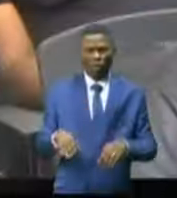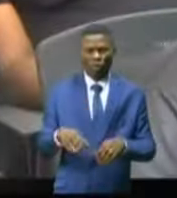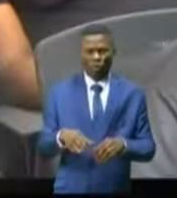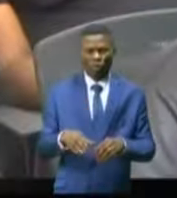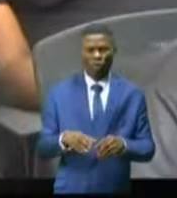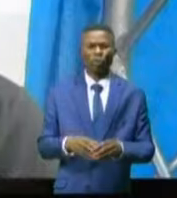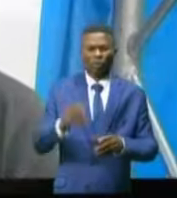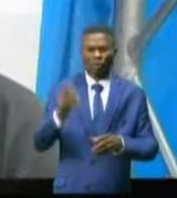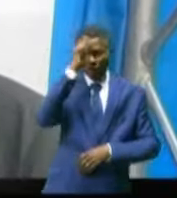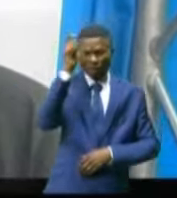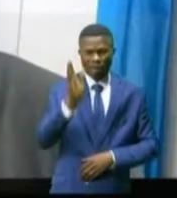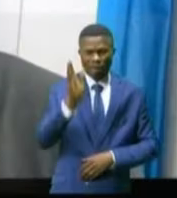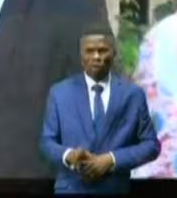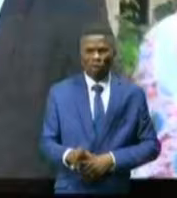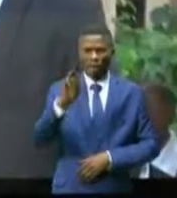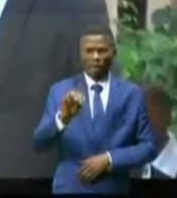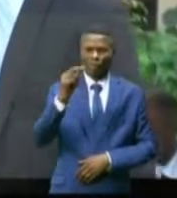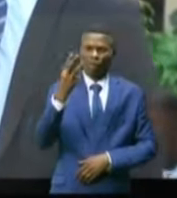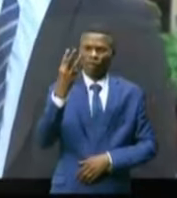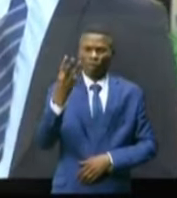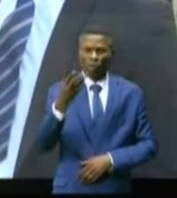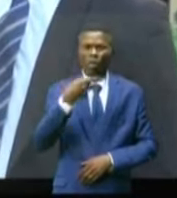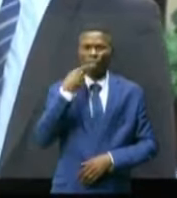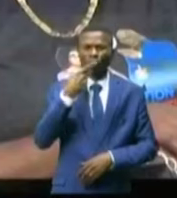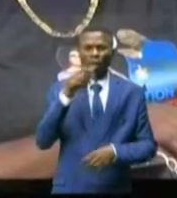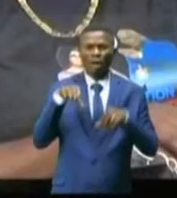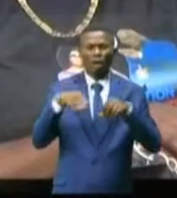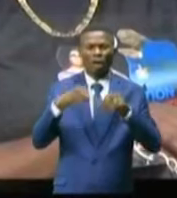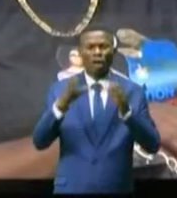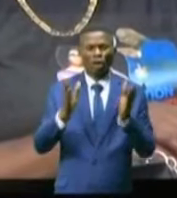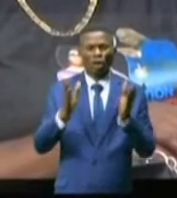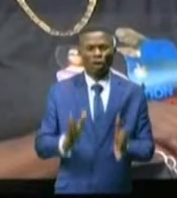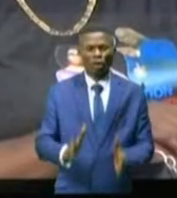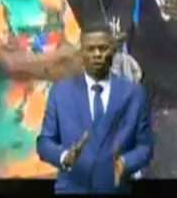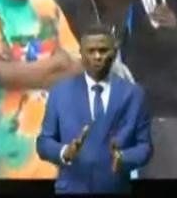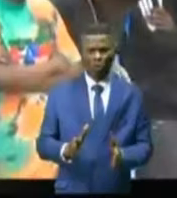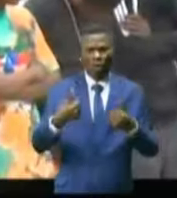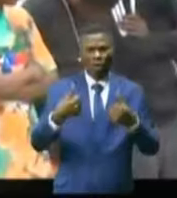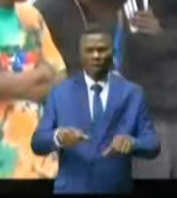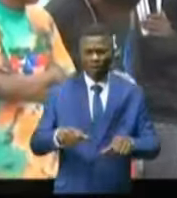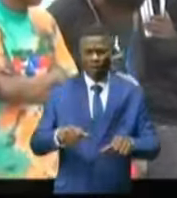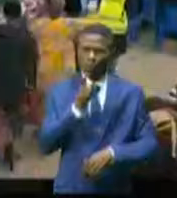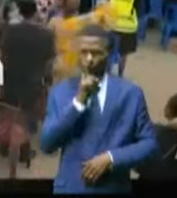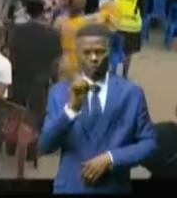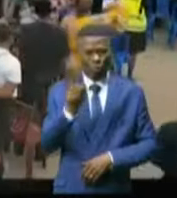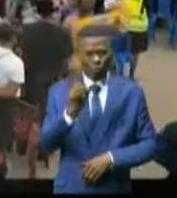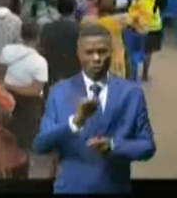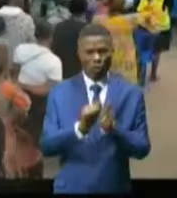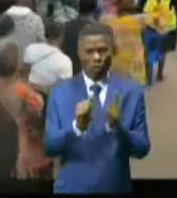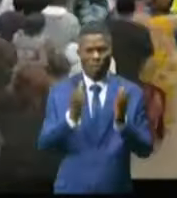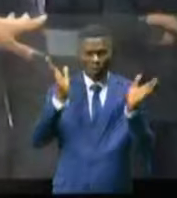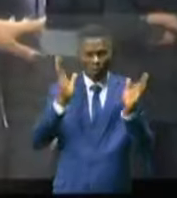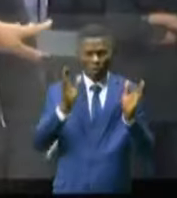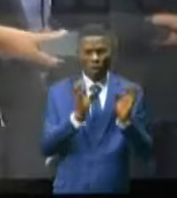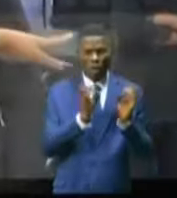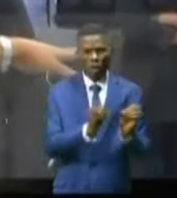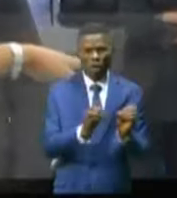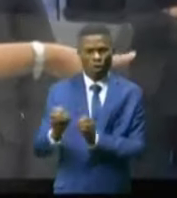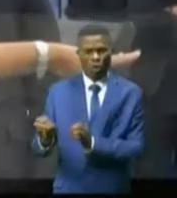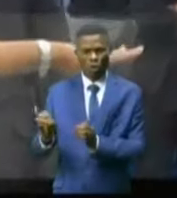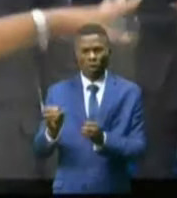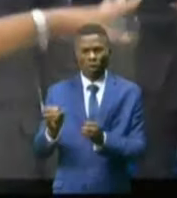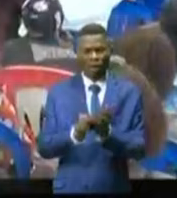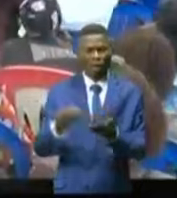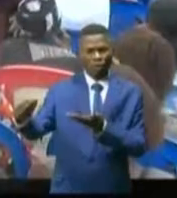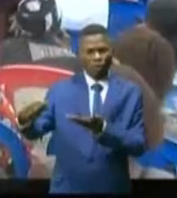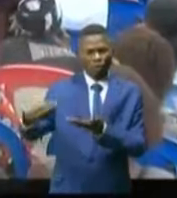Terroriste du MRDF en insistant sur le fait que les Congolais ne doivent pas rester indifférents et en organisant une collecte